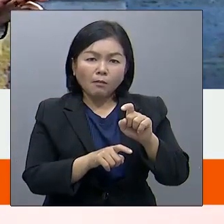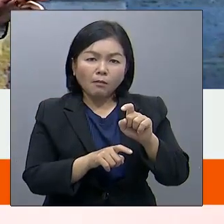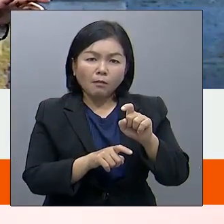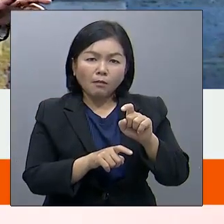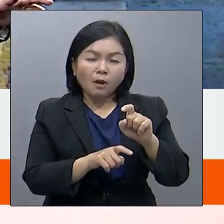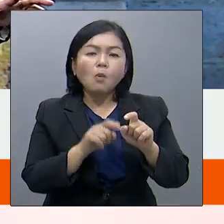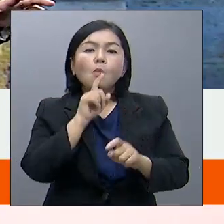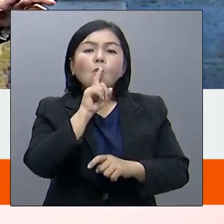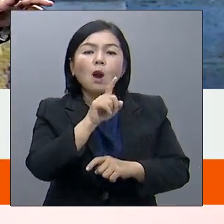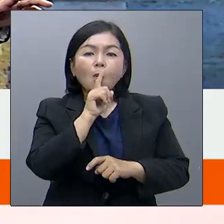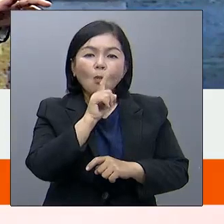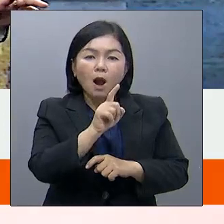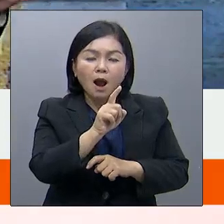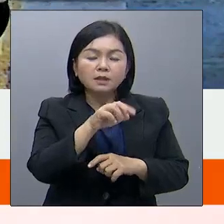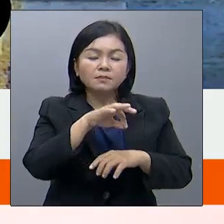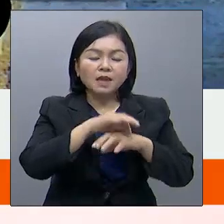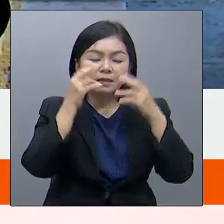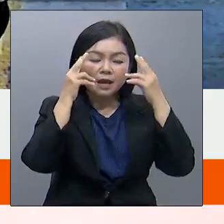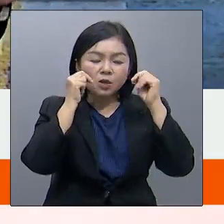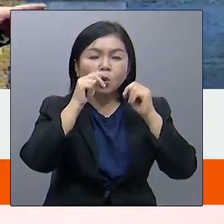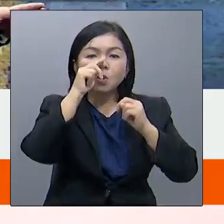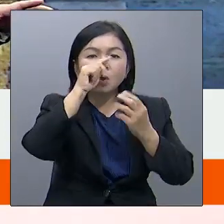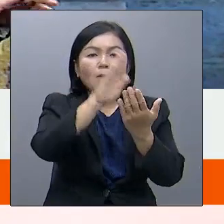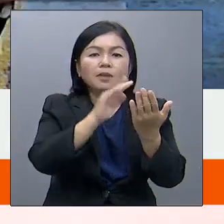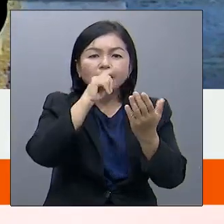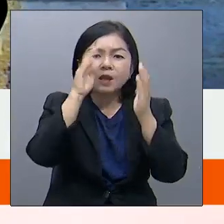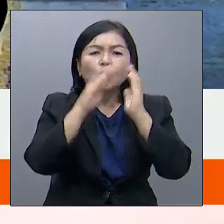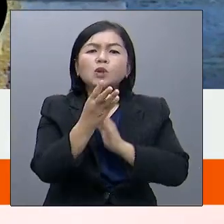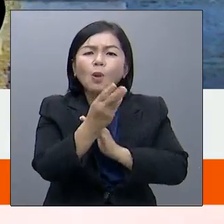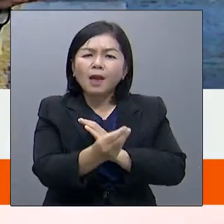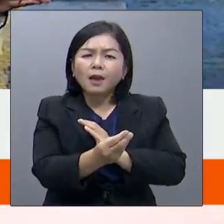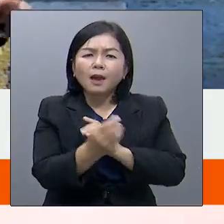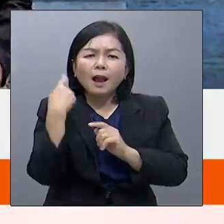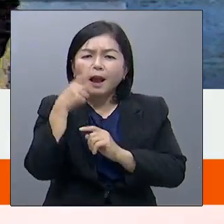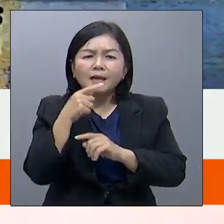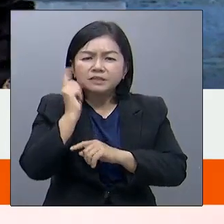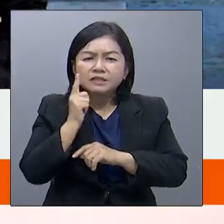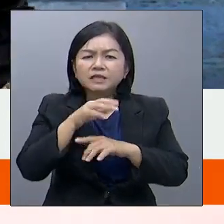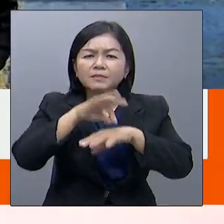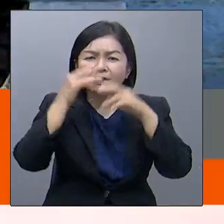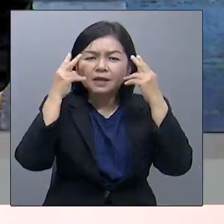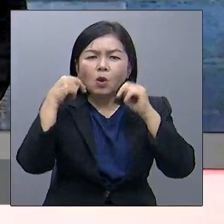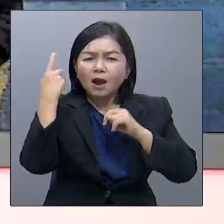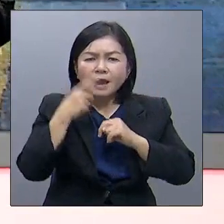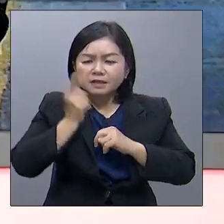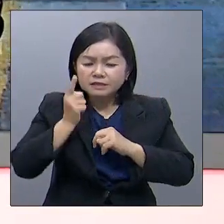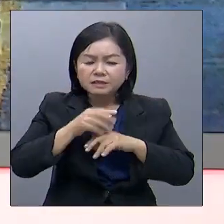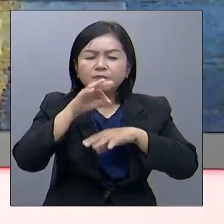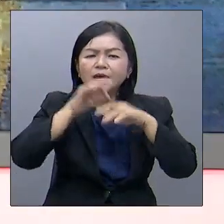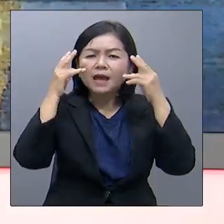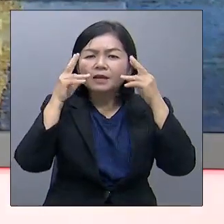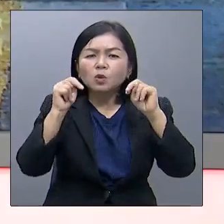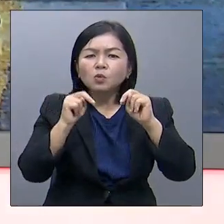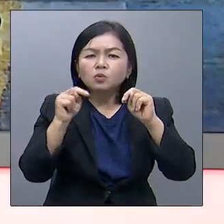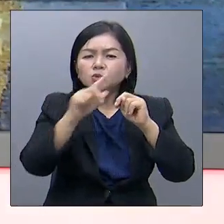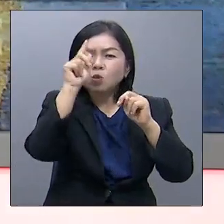เมืองนะคะว่านายกรัฐมนตรีของไทยนั้นมีกี่คนกันแน่แล้วเป็นใครกันแน่ใครคือตัวจริงค่ะทั้งที่